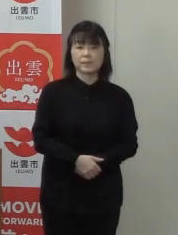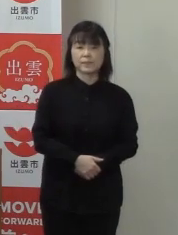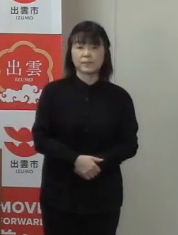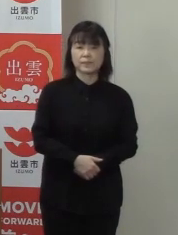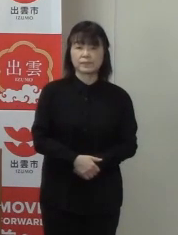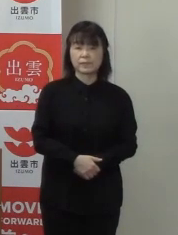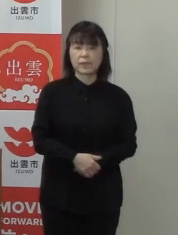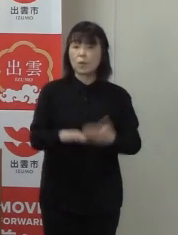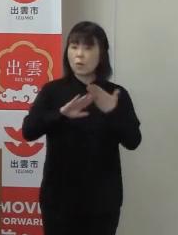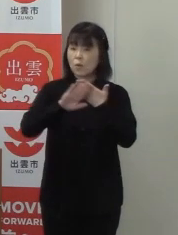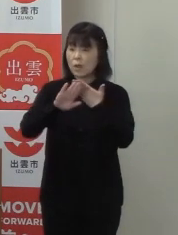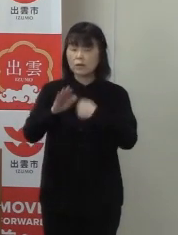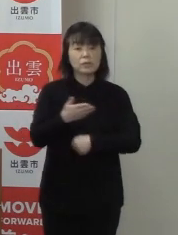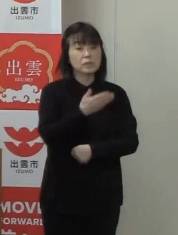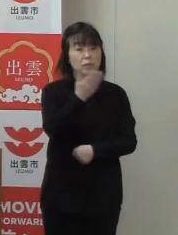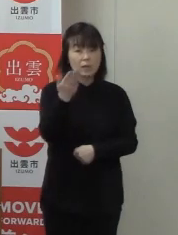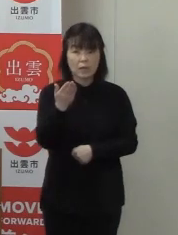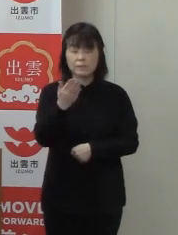他にございませんか。